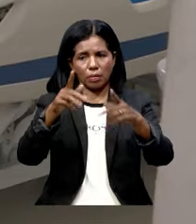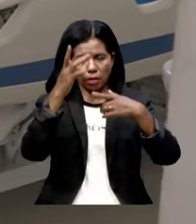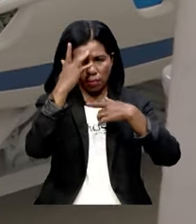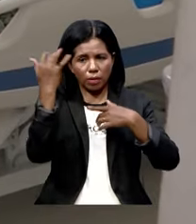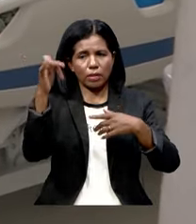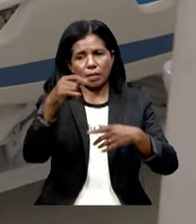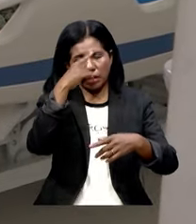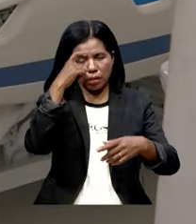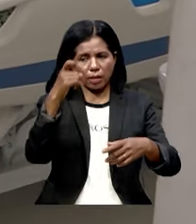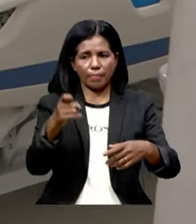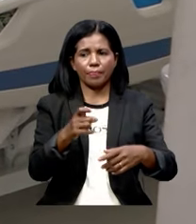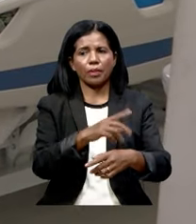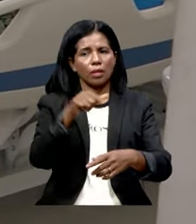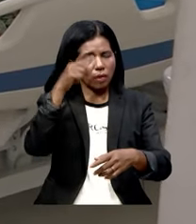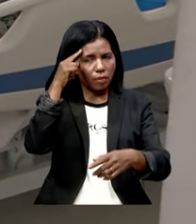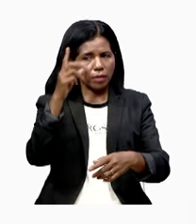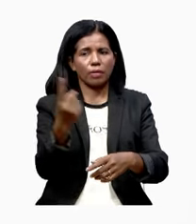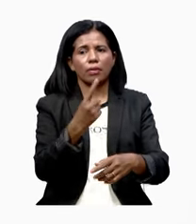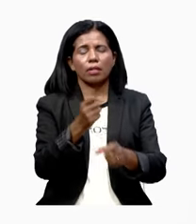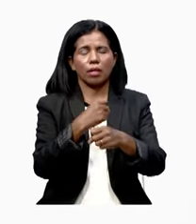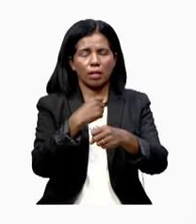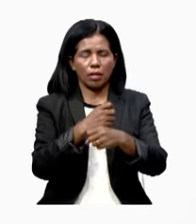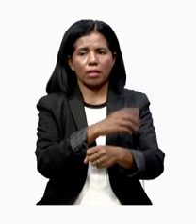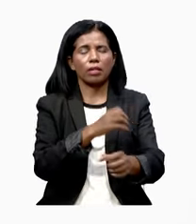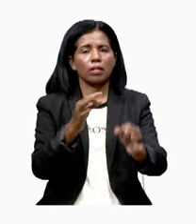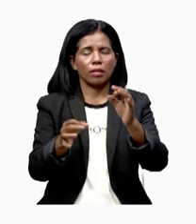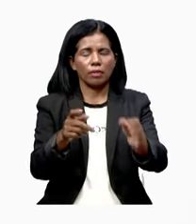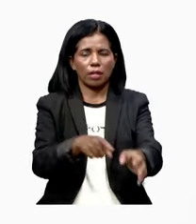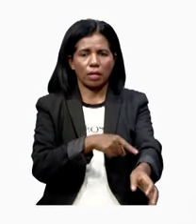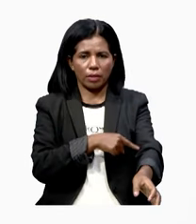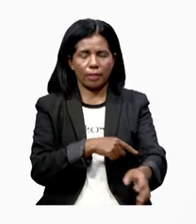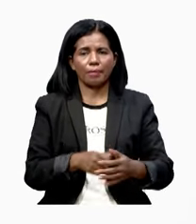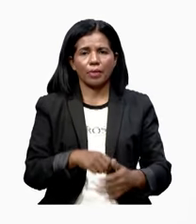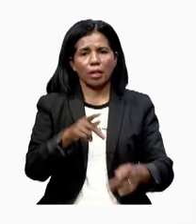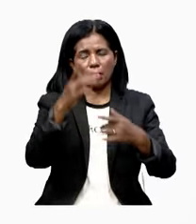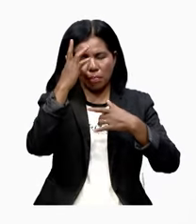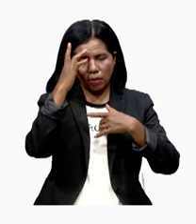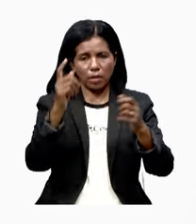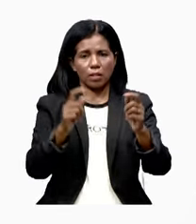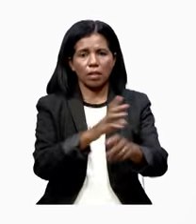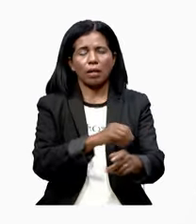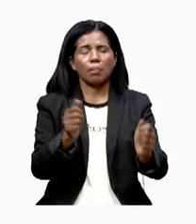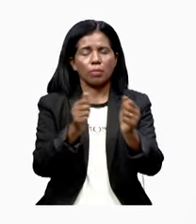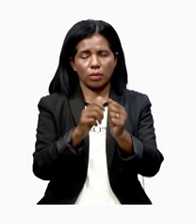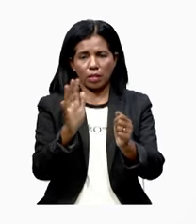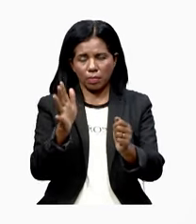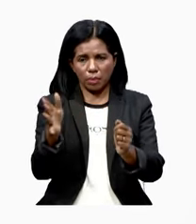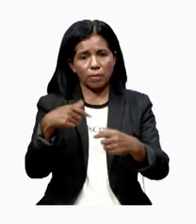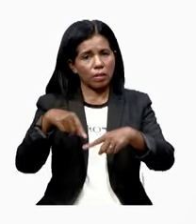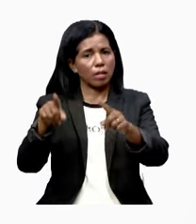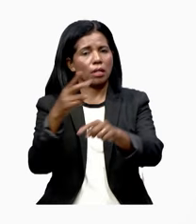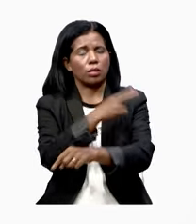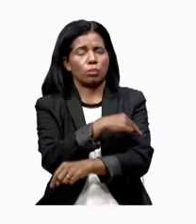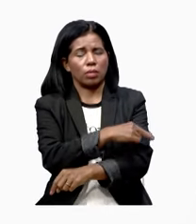sira tamba durante ne governo sempre halo pagamento mas que tarde dada une paciente timoruan basically manulu makhalao hela tratamento